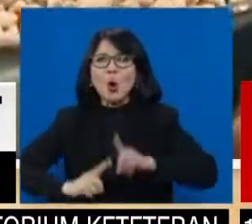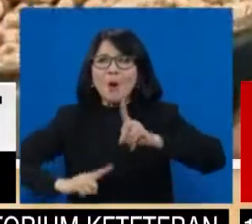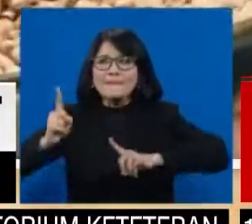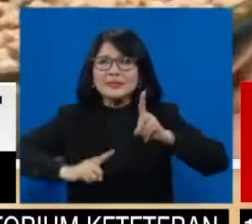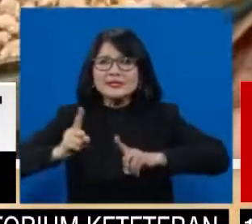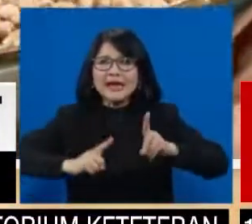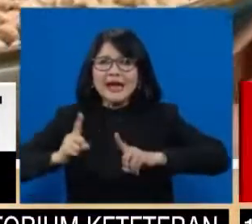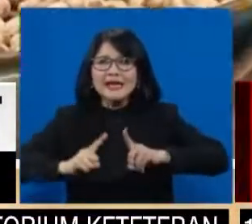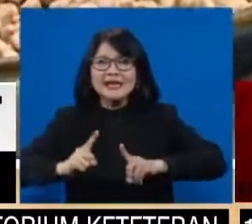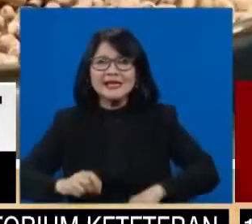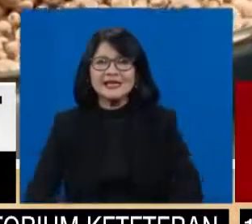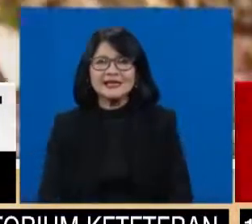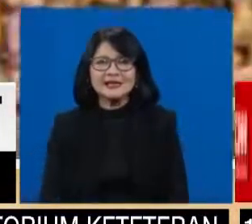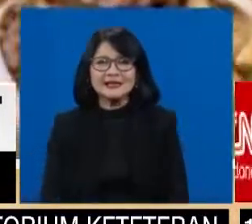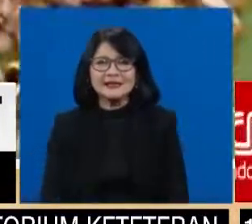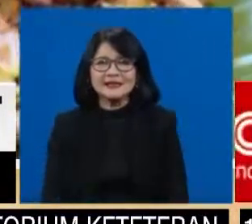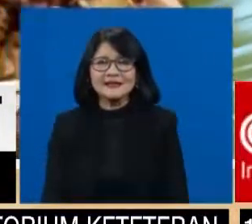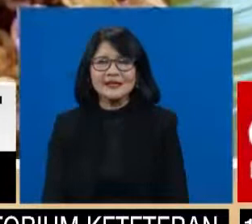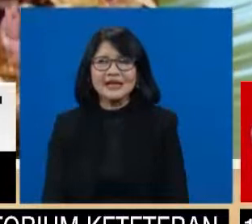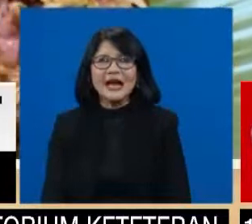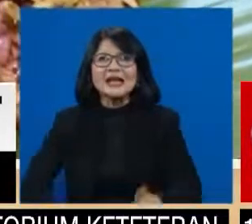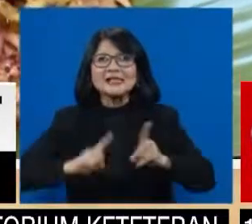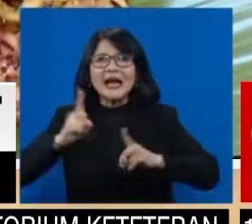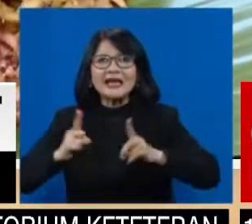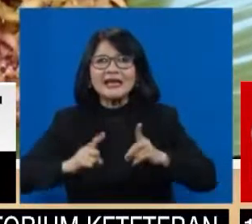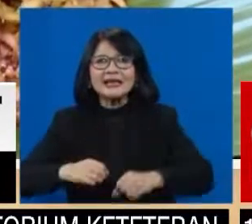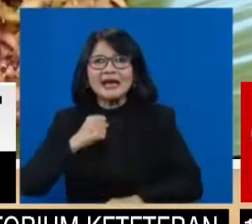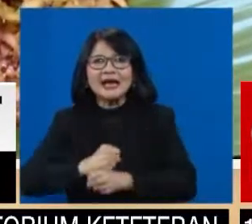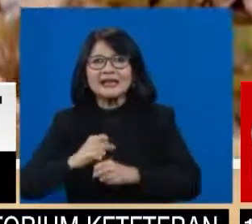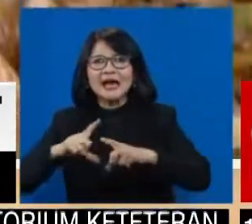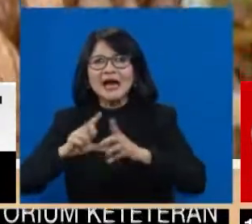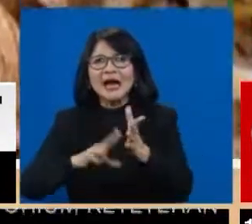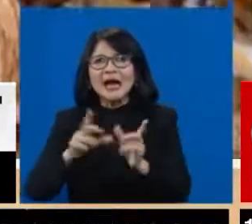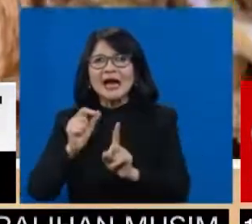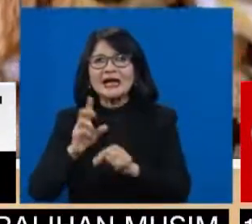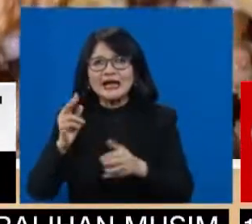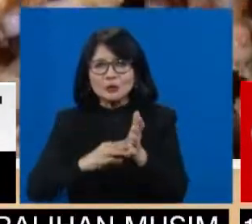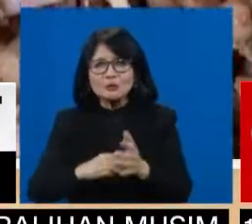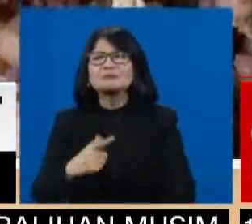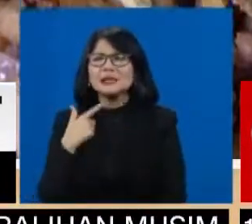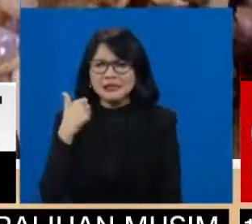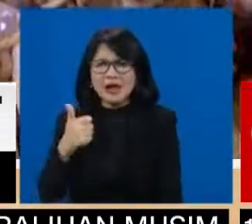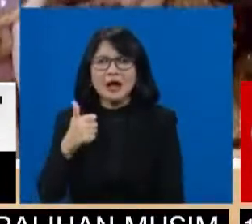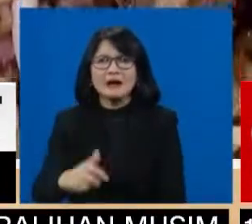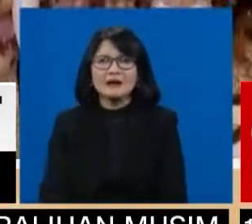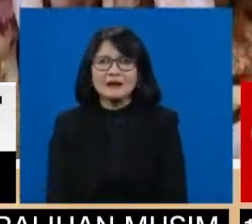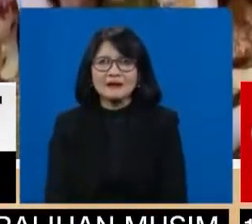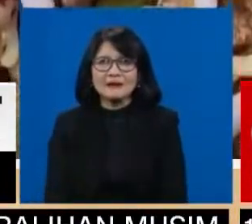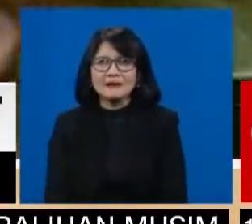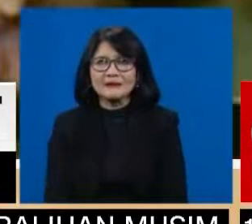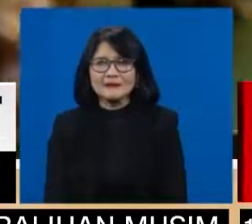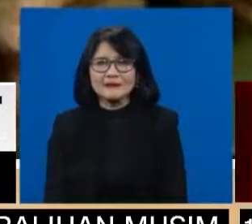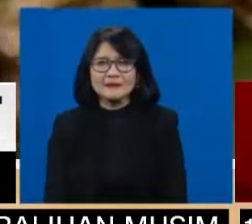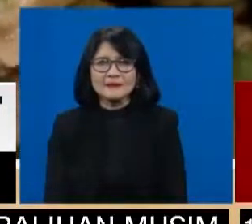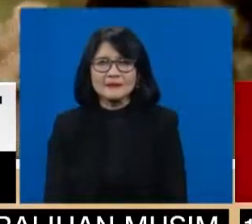dengan mungkin ya boleh dibilang kayak gandum. Saya rasa nggak akan takut lah ya untuk sorghum sendiri ini.